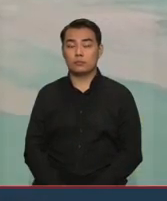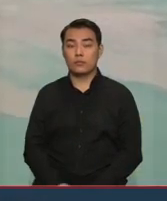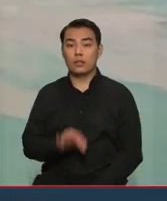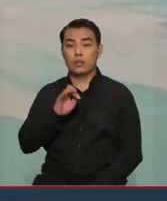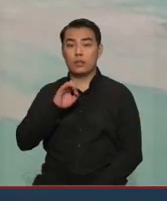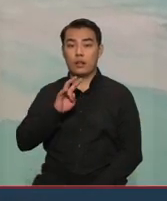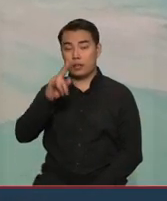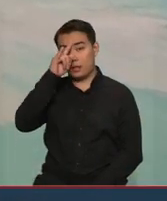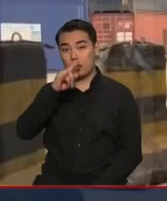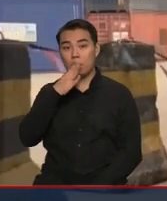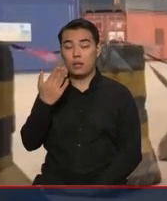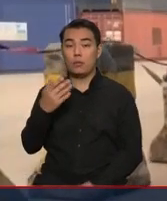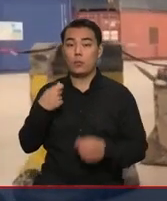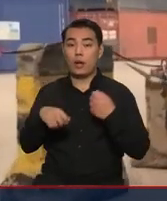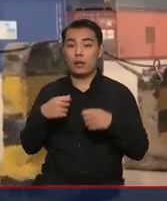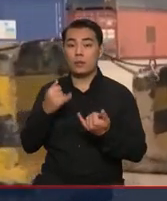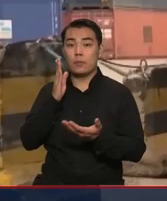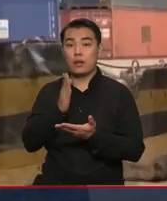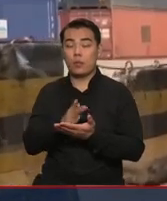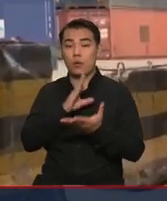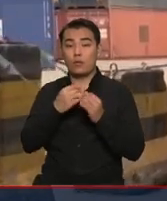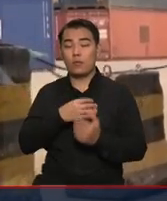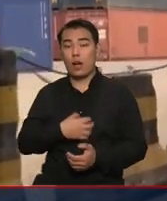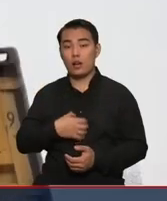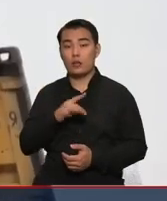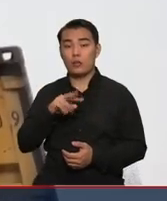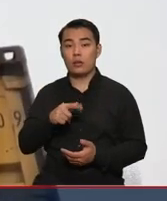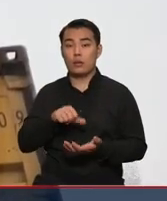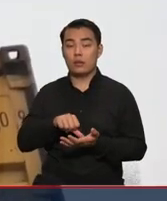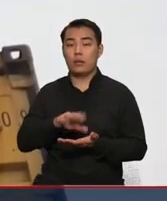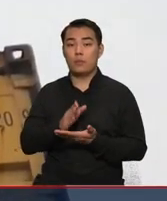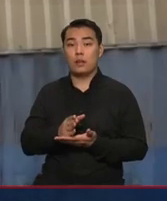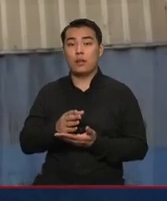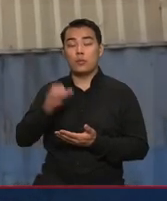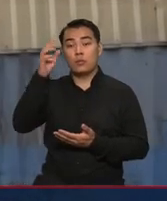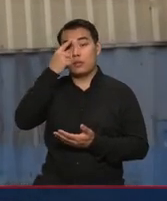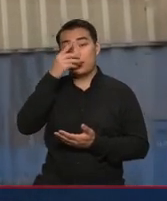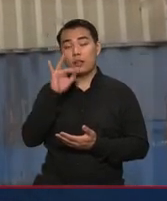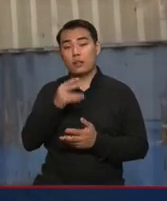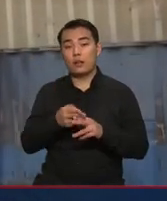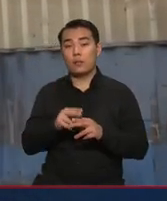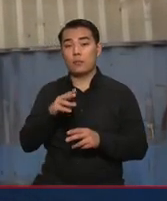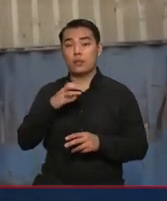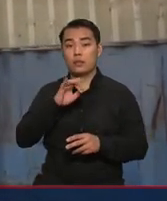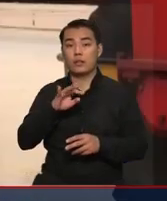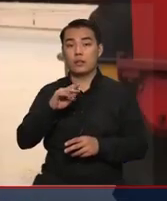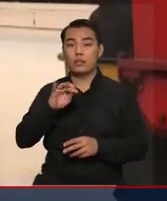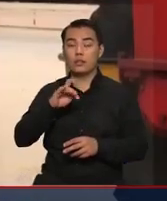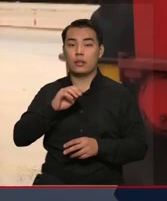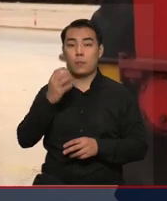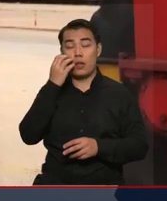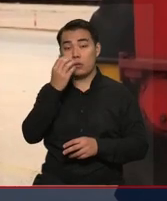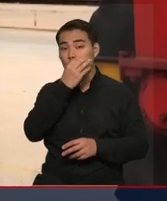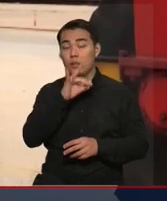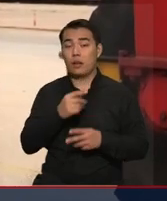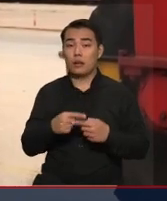Иран Қазақстанның да сауда экономикалық байланысында маңызды рөл атқарады. Үндістан, Біріккен Араб Әмірліктері, Мысыр, Индонезия, Монголия және басқа